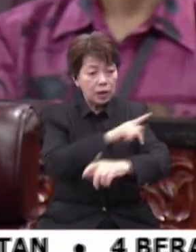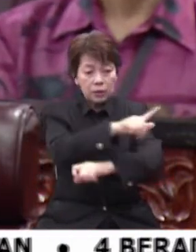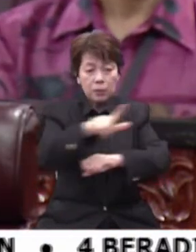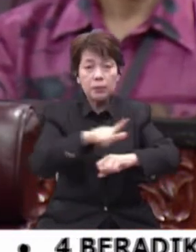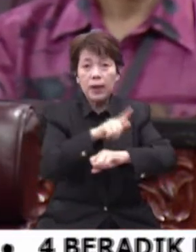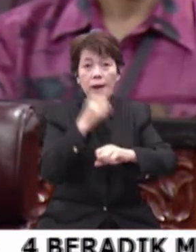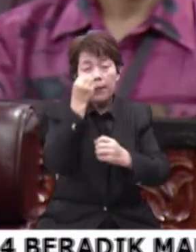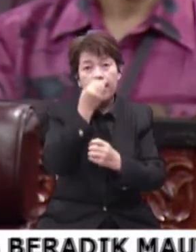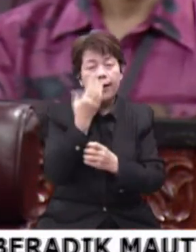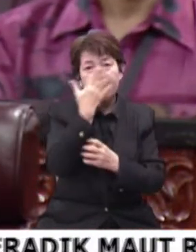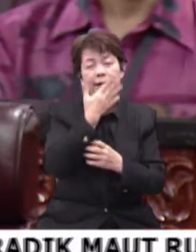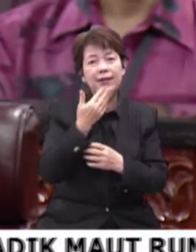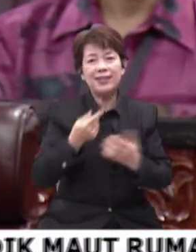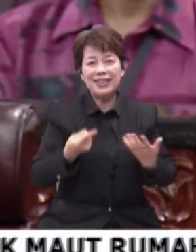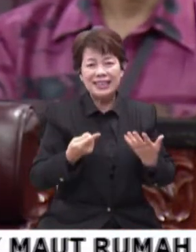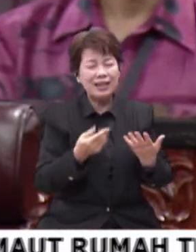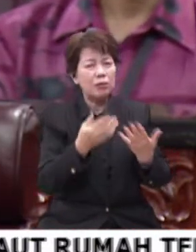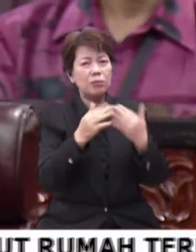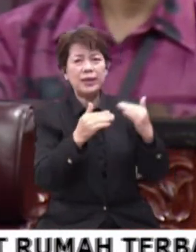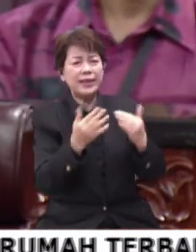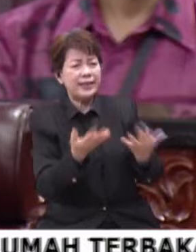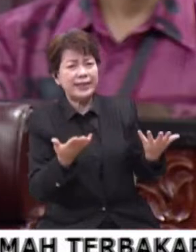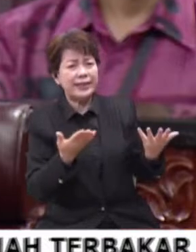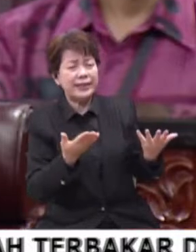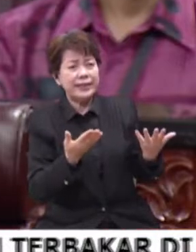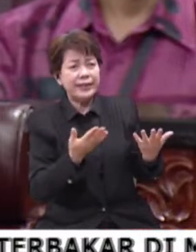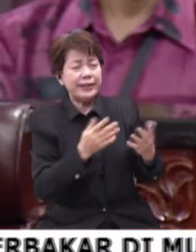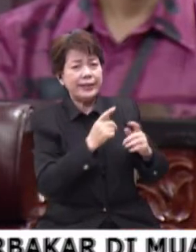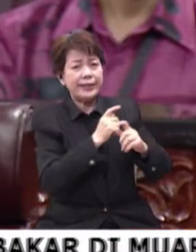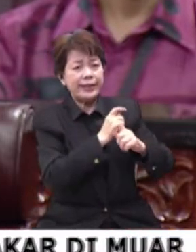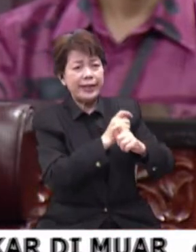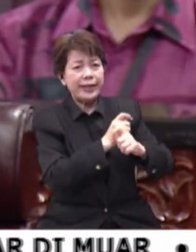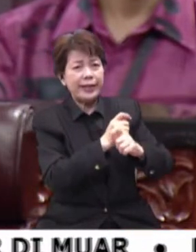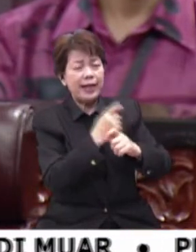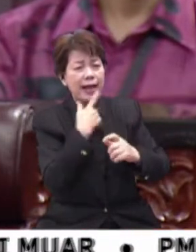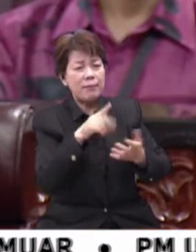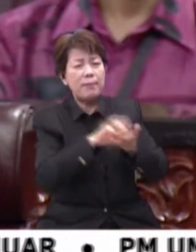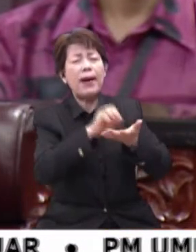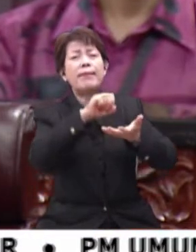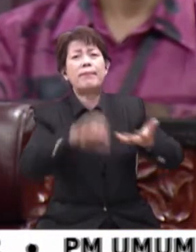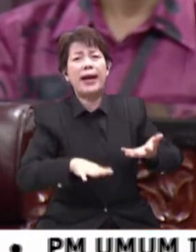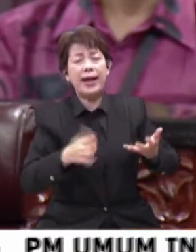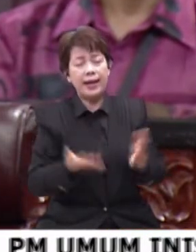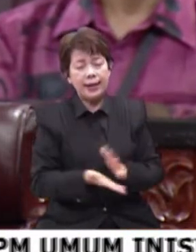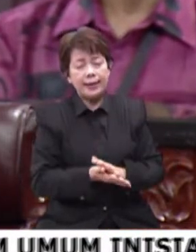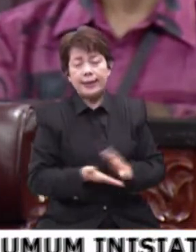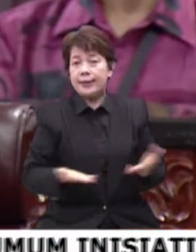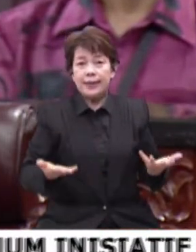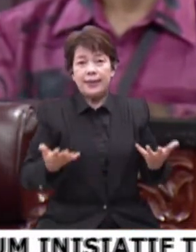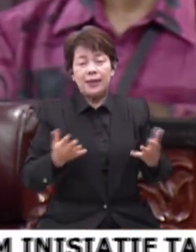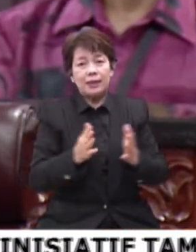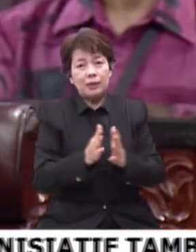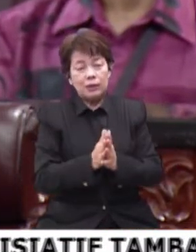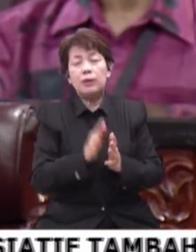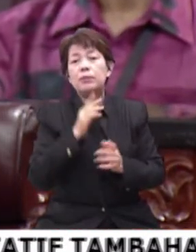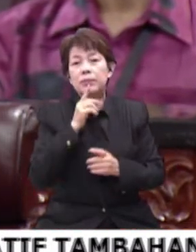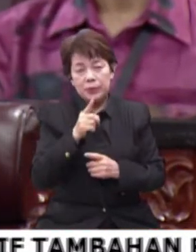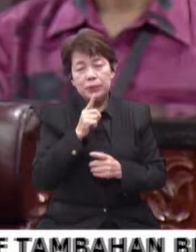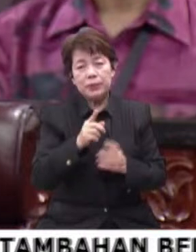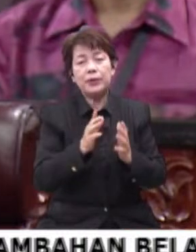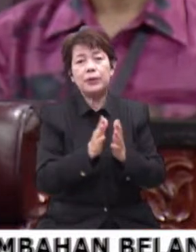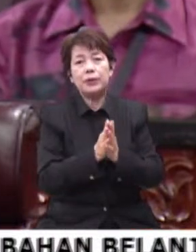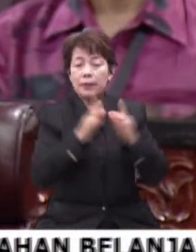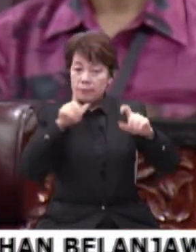mungkin tidak tahan lama dan sebagainya Itu juga menyusahkan pihak penyelenggara jadi bagi saya semua pemegang taruh ini